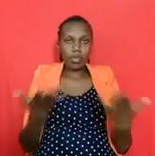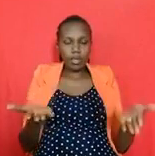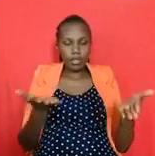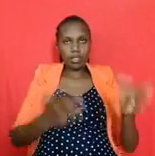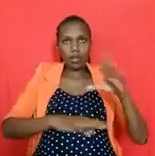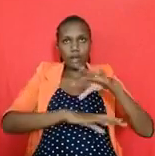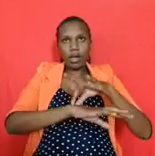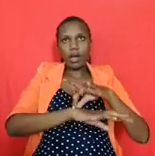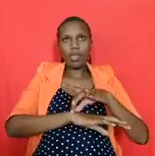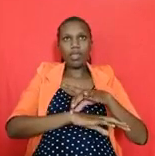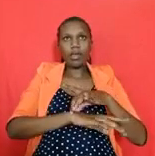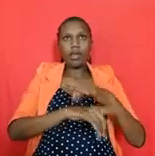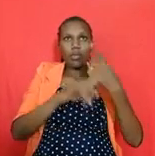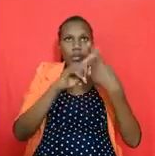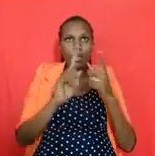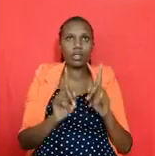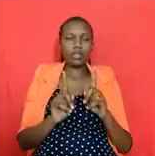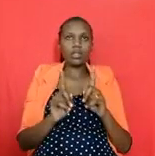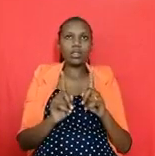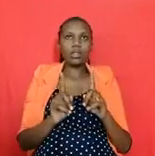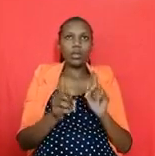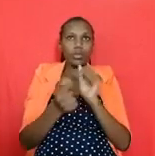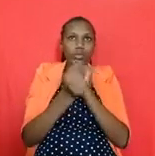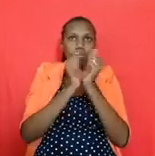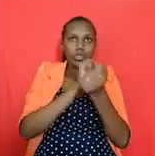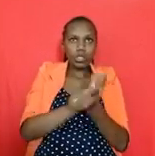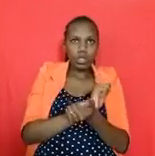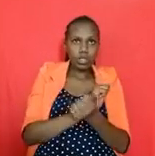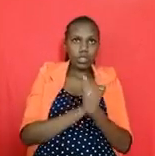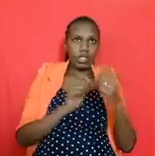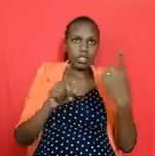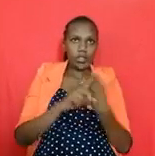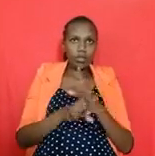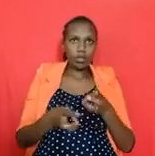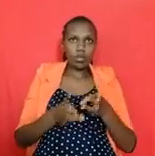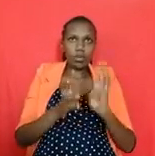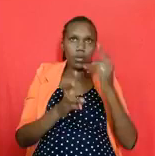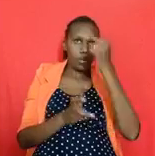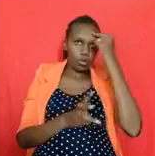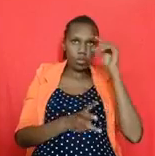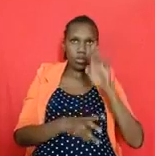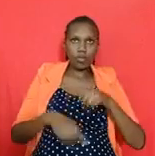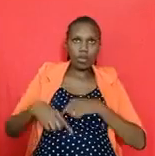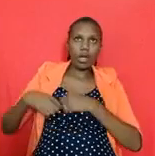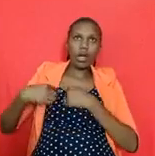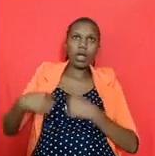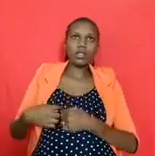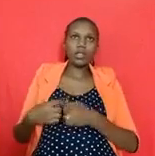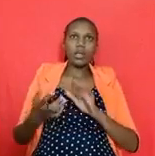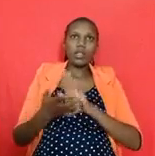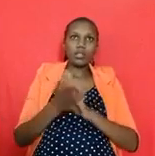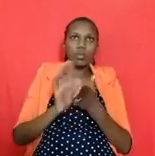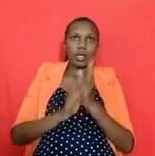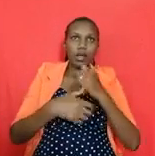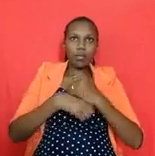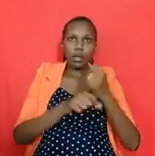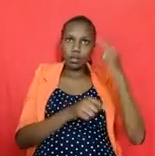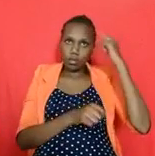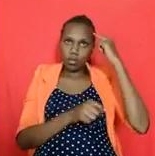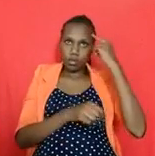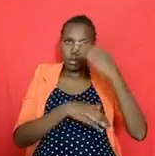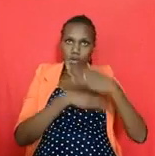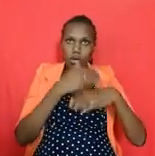gũkũ thĩ no rĩrĩ mũgarũrũke ũndũ ũngĩ nĩ ũndũ wa ngoro cianyu gũthondekwo meciria